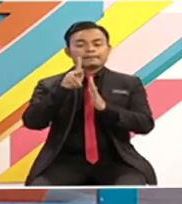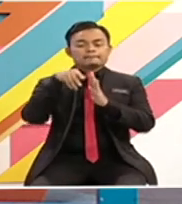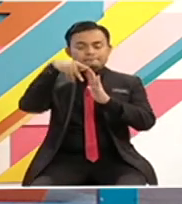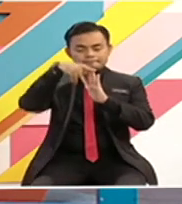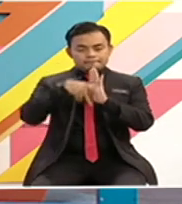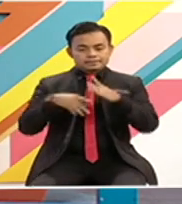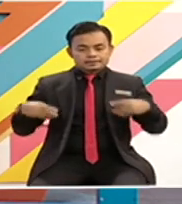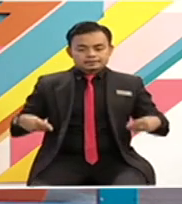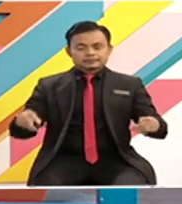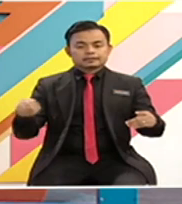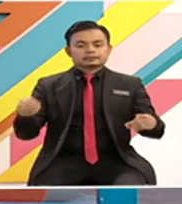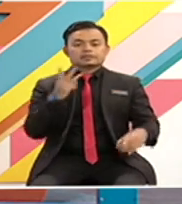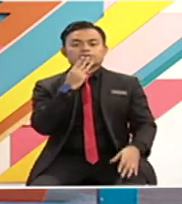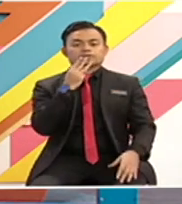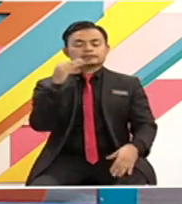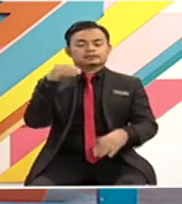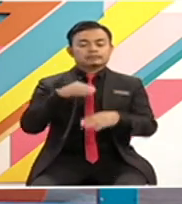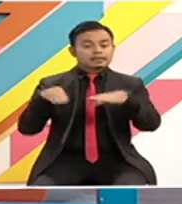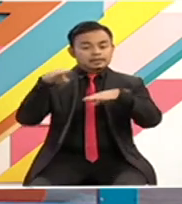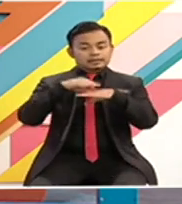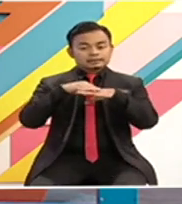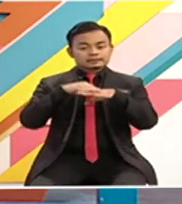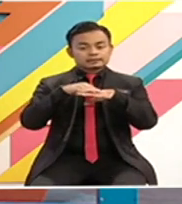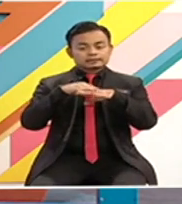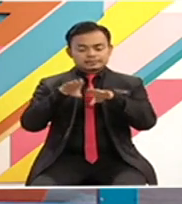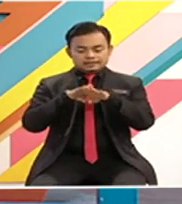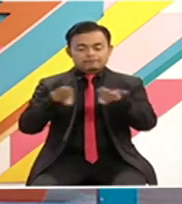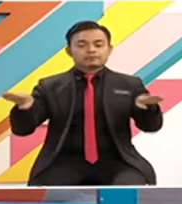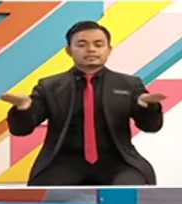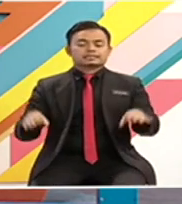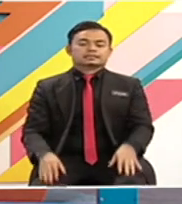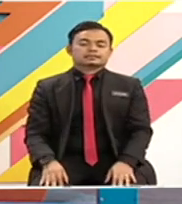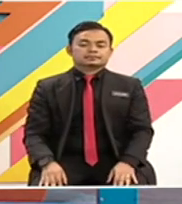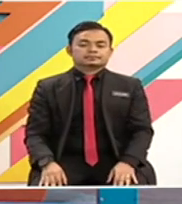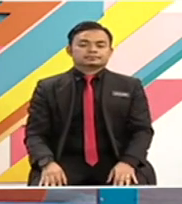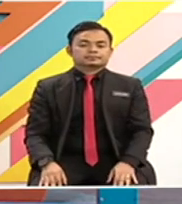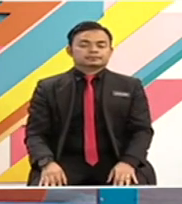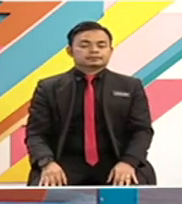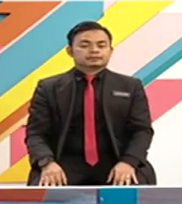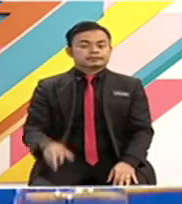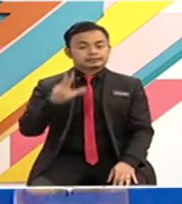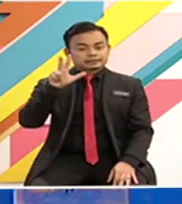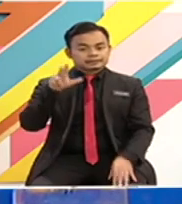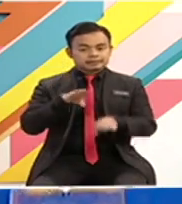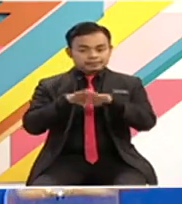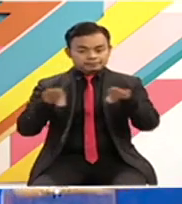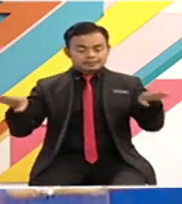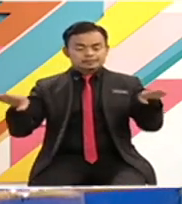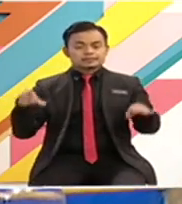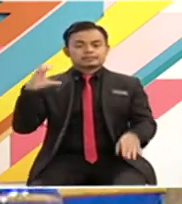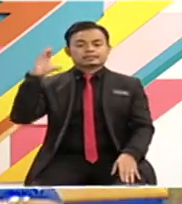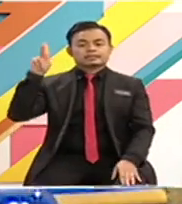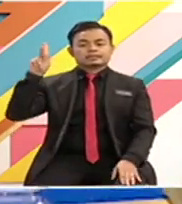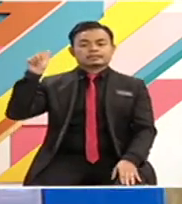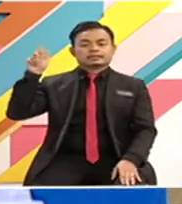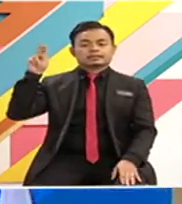Oke jadi di Cina iya betul bertemu Dian yang ketika kita perlukan Ken Dedes handphone Ayah ini Cikgu pilih